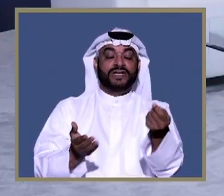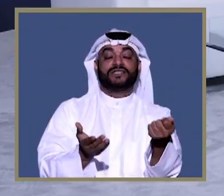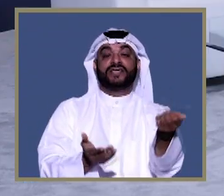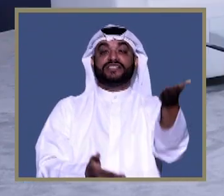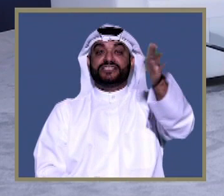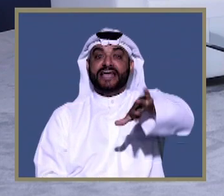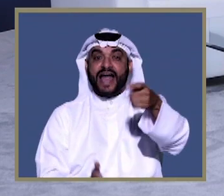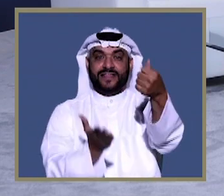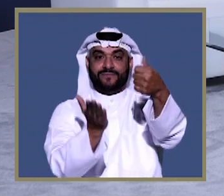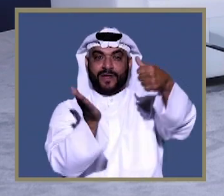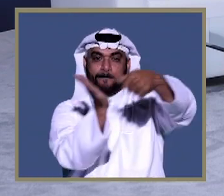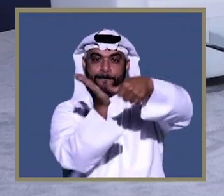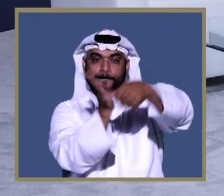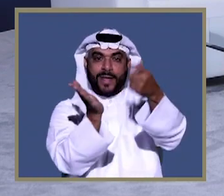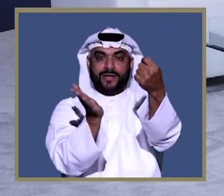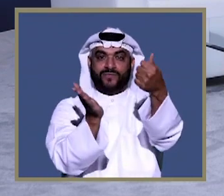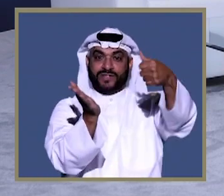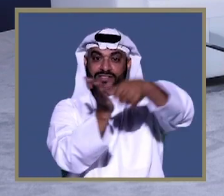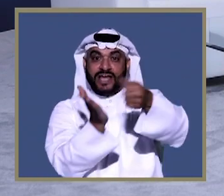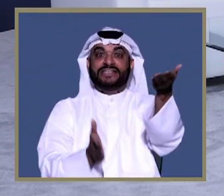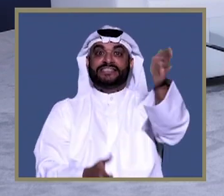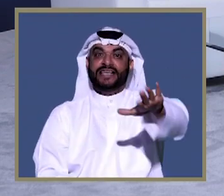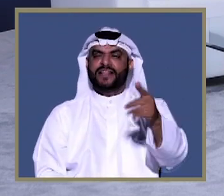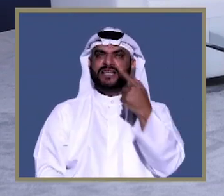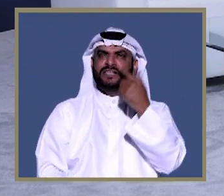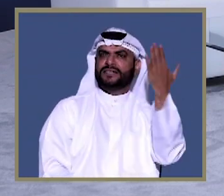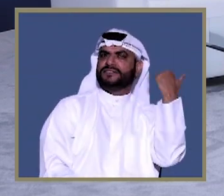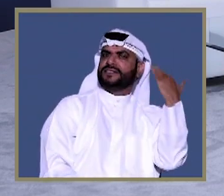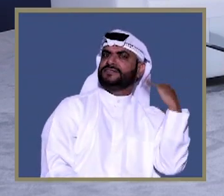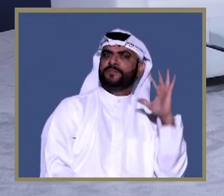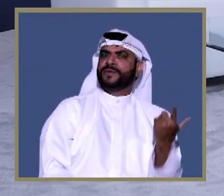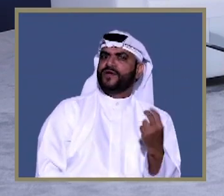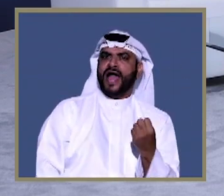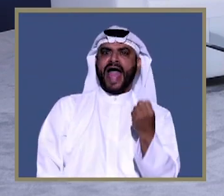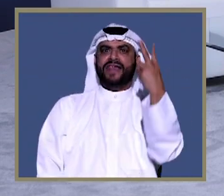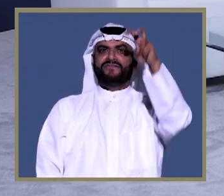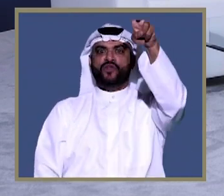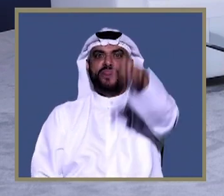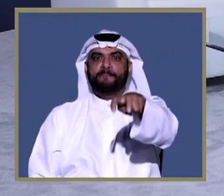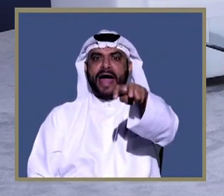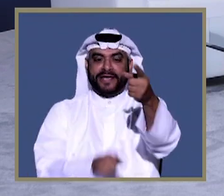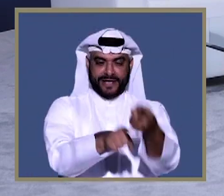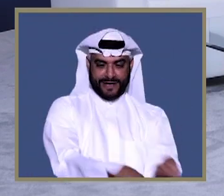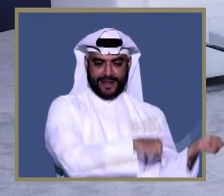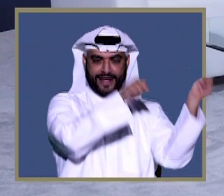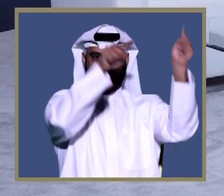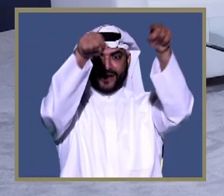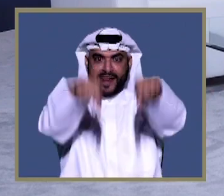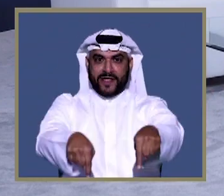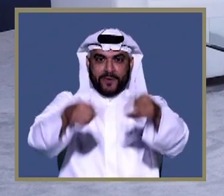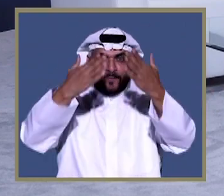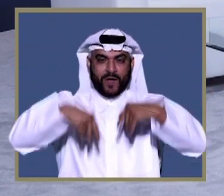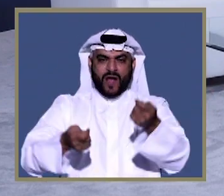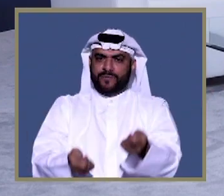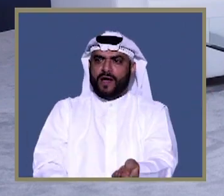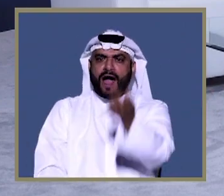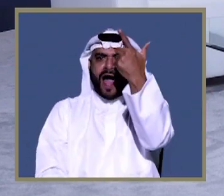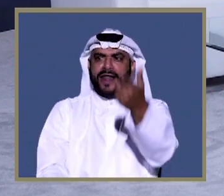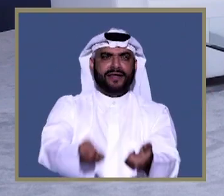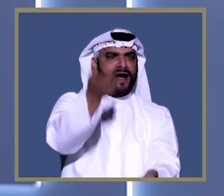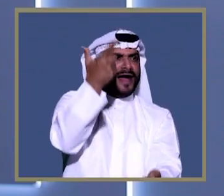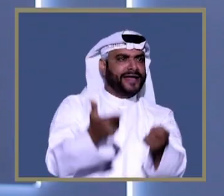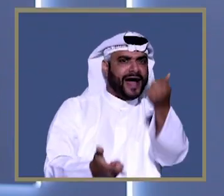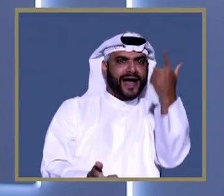في الرواتب، وهي زيادة الرواتب. من 2008 لم يتم زيادة رواتب جميع الموظفين الكويتيين مع وجود غلاء